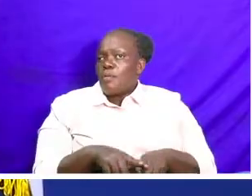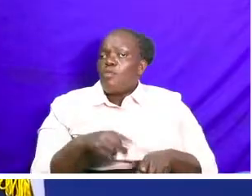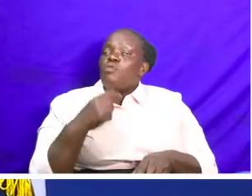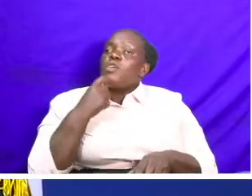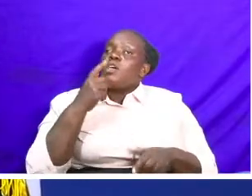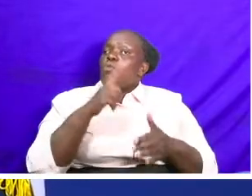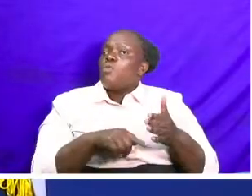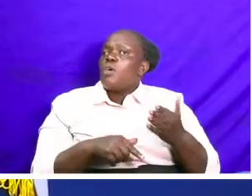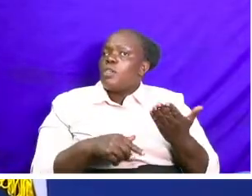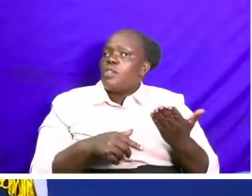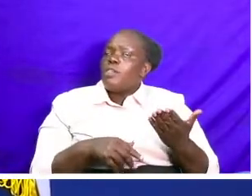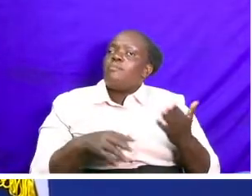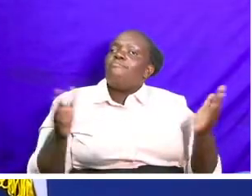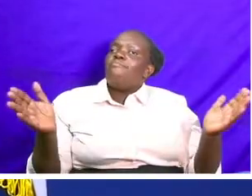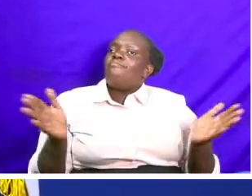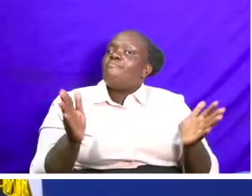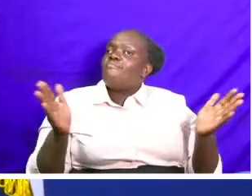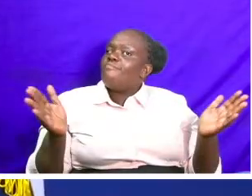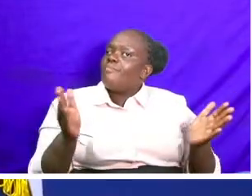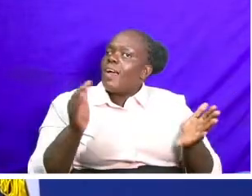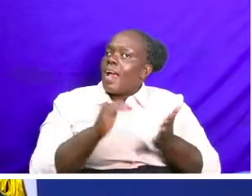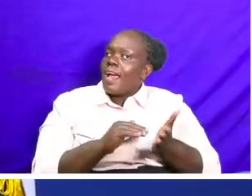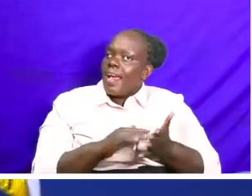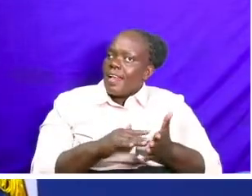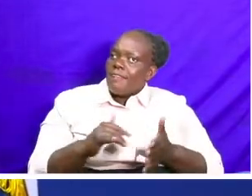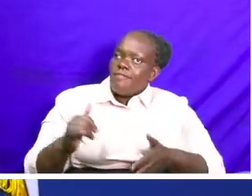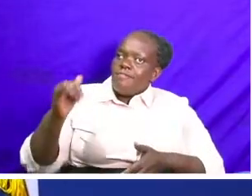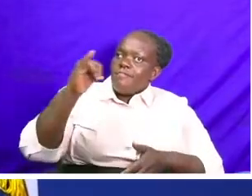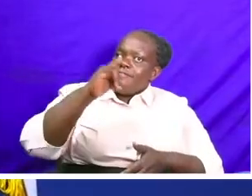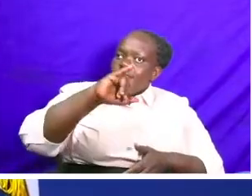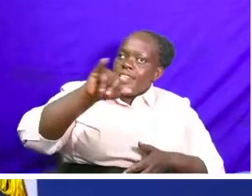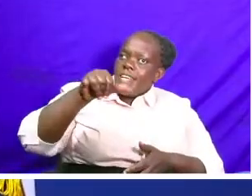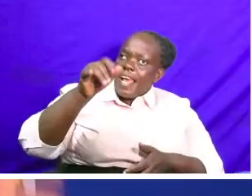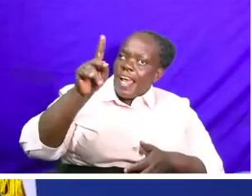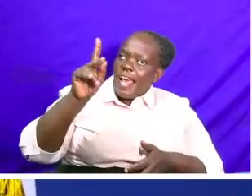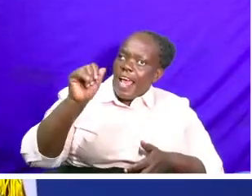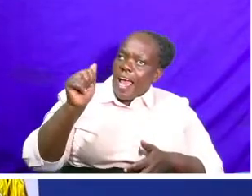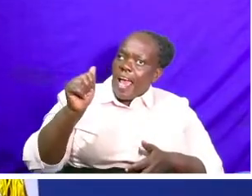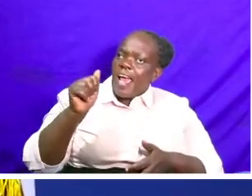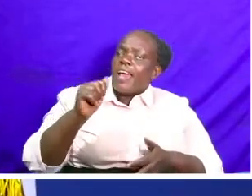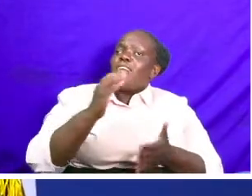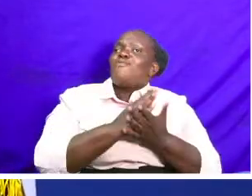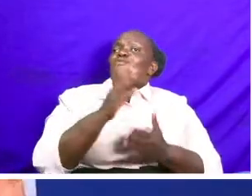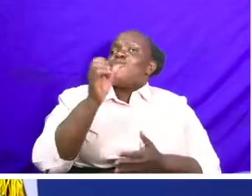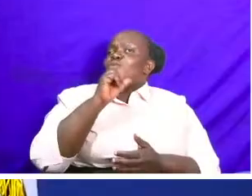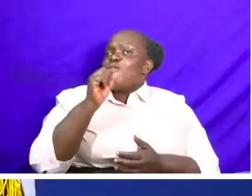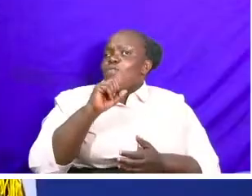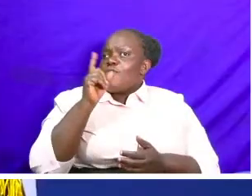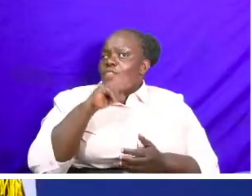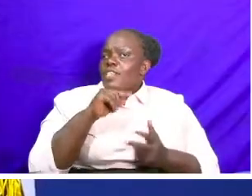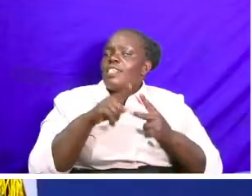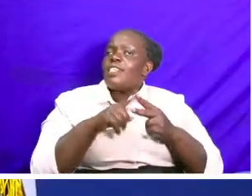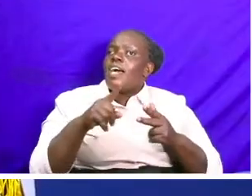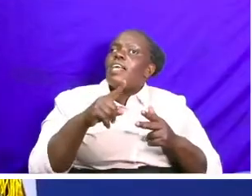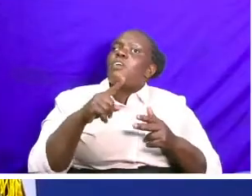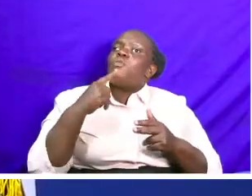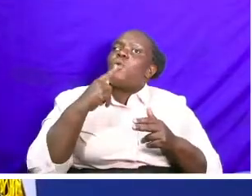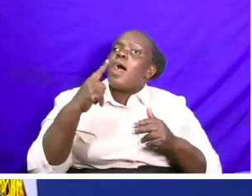tunasema tena, tunasisitizia uwanja wa ndege wa JKIA umezeeka. Ulianzishwa mwaka